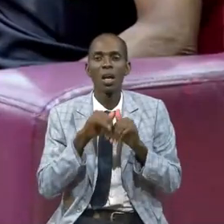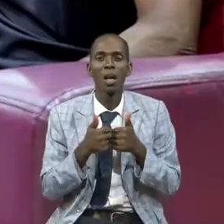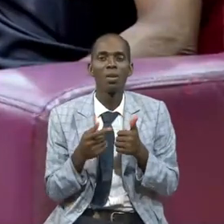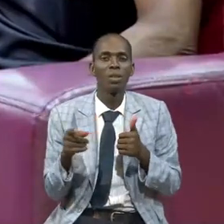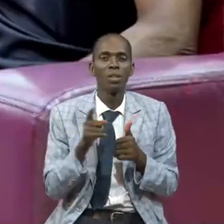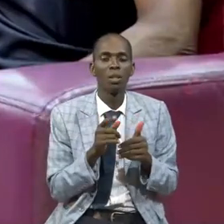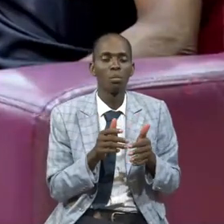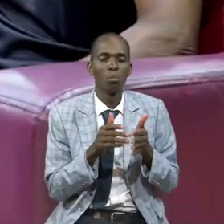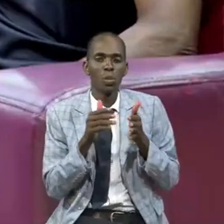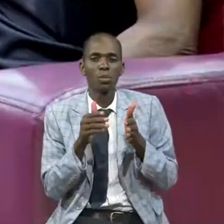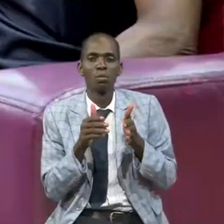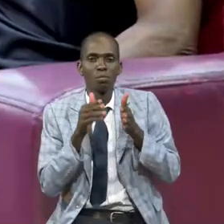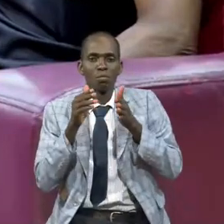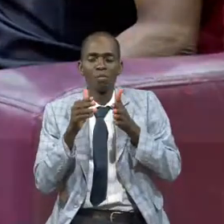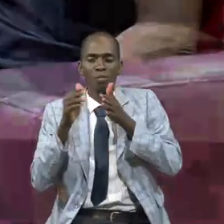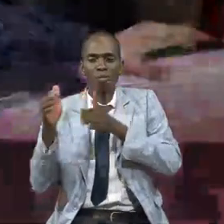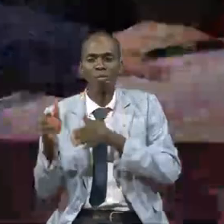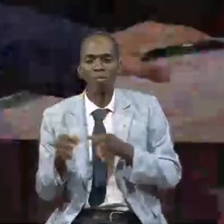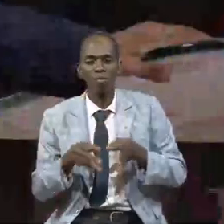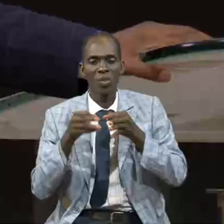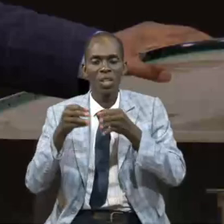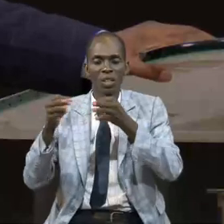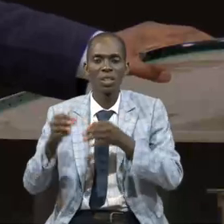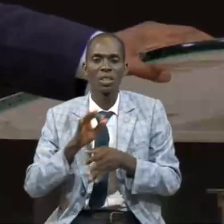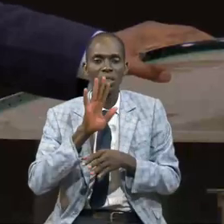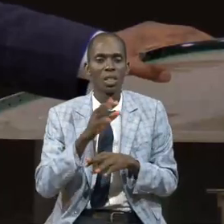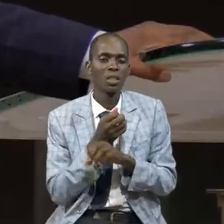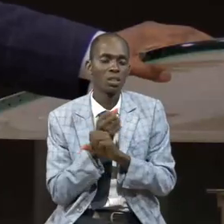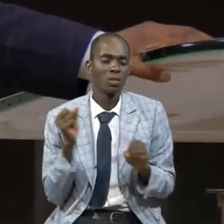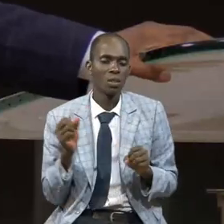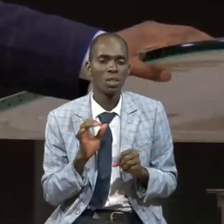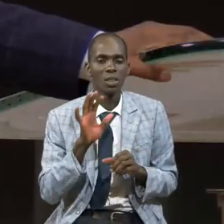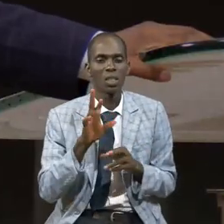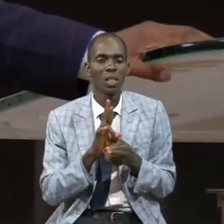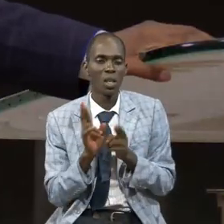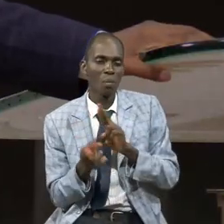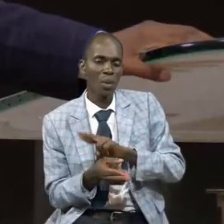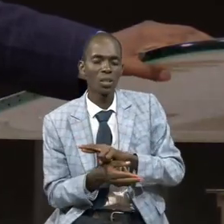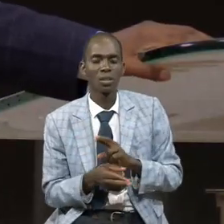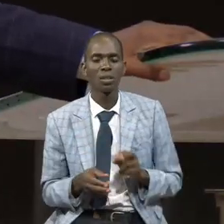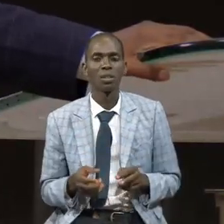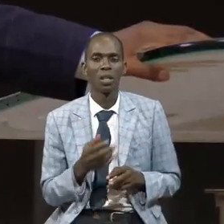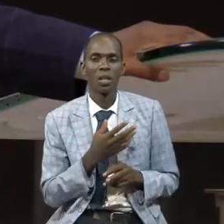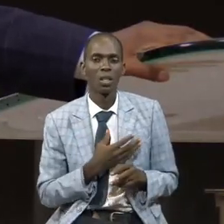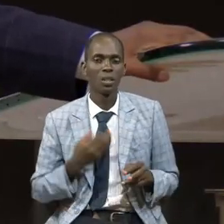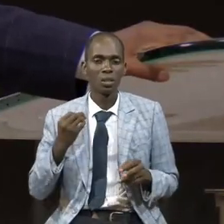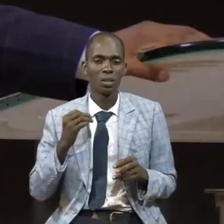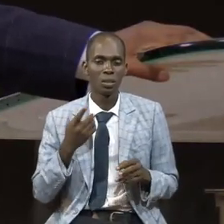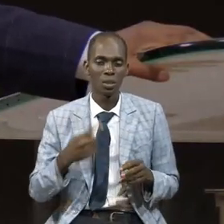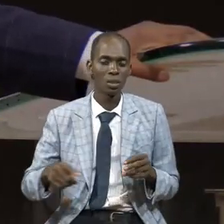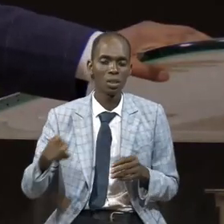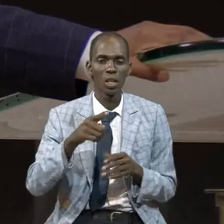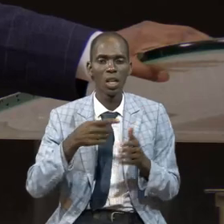qu'ils procrastinent leur salut, leur repentance. Alors, le fait de revenir au Seigneur, leur